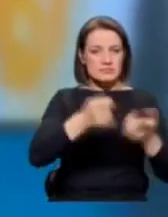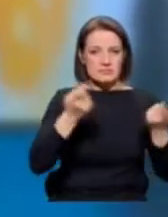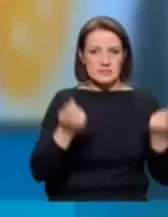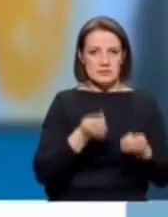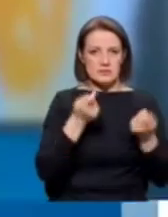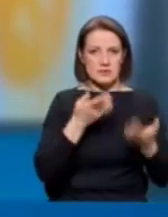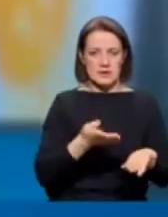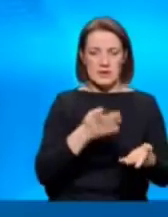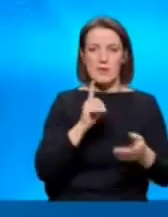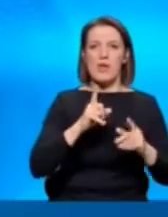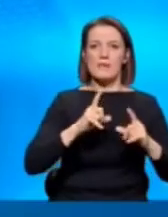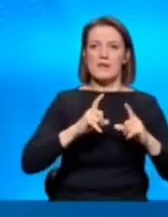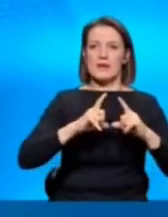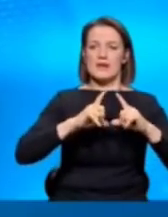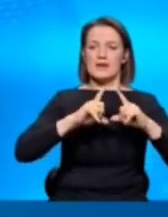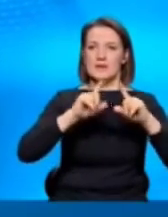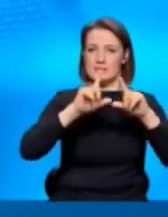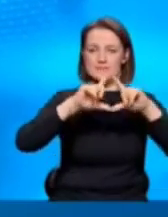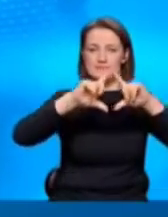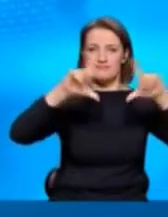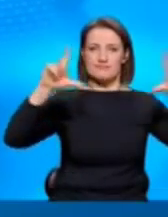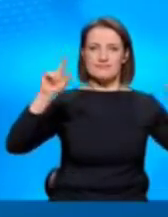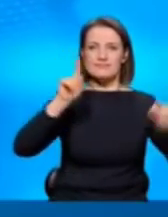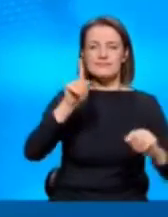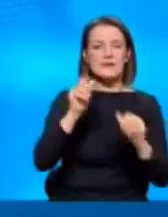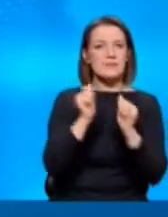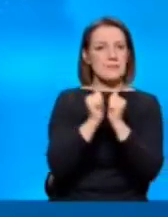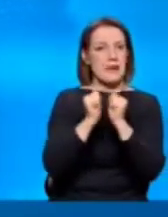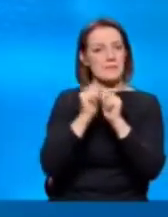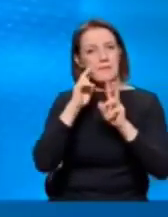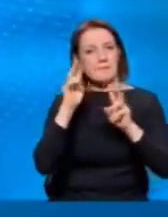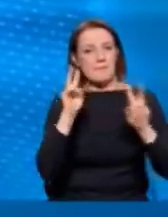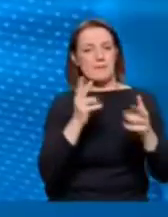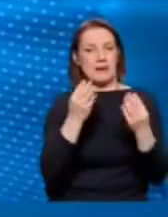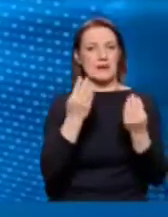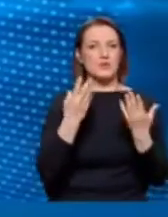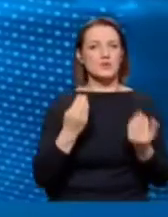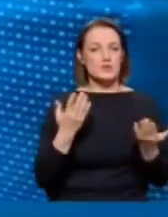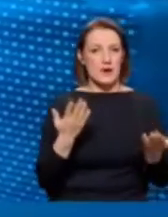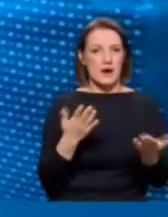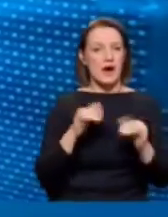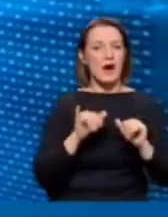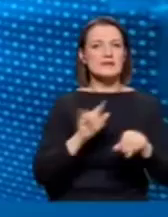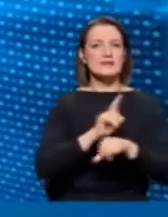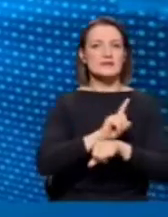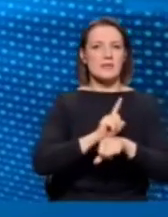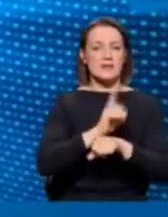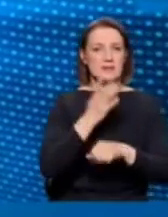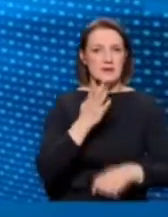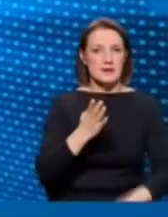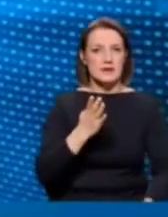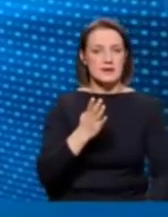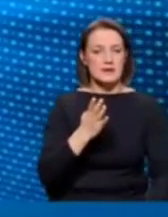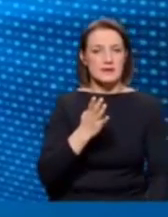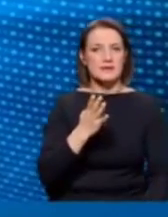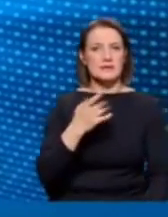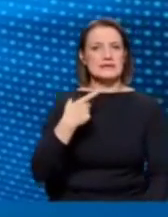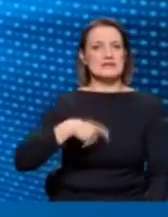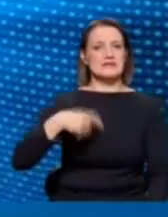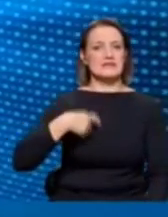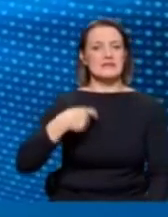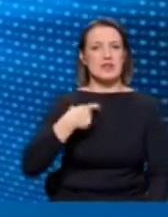oluyor belki böyle bir geniş perspektiften bir de seninle birlikte bakmak iyi olacak aynı zamanda siviller orada